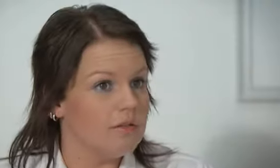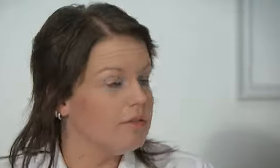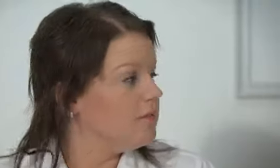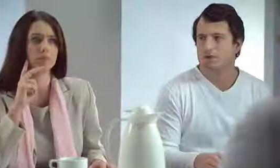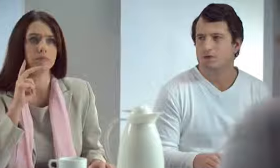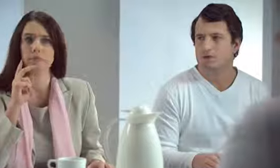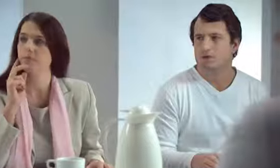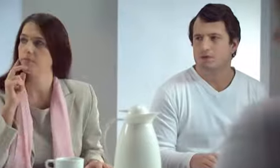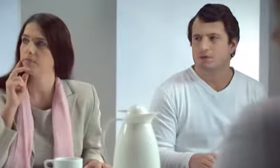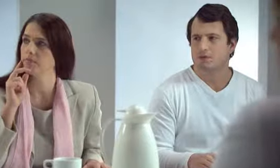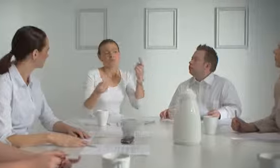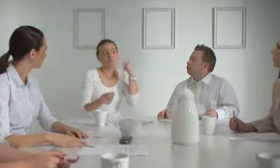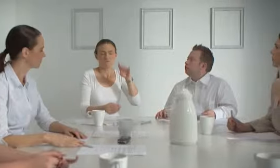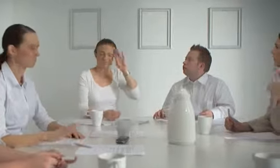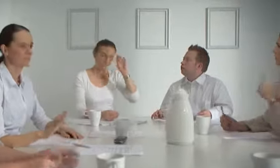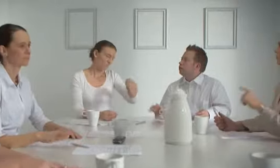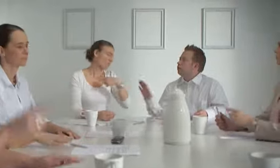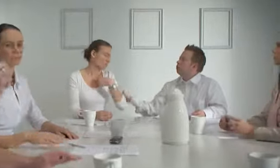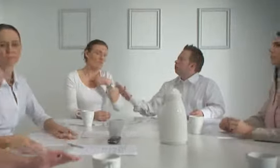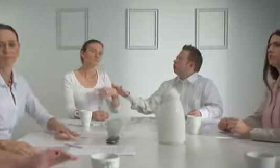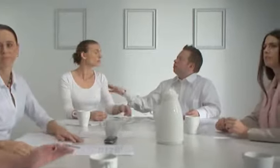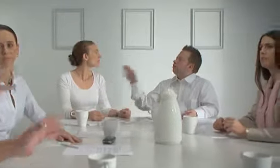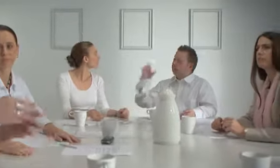i diskussionen utan att säga något själv.